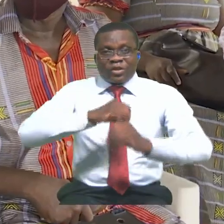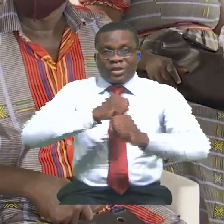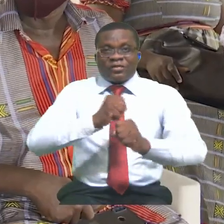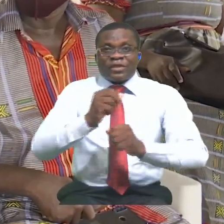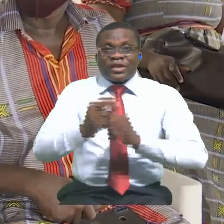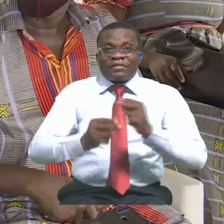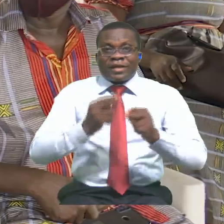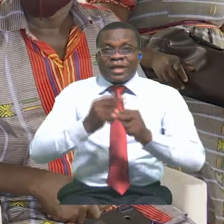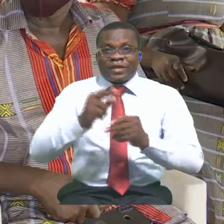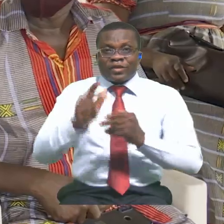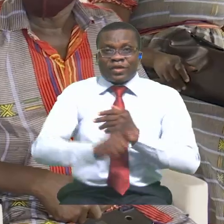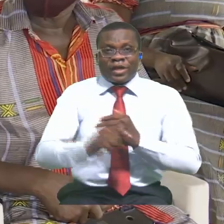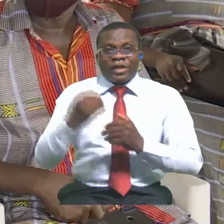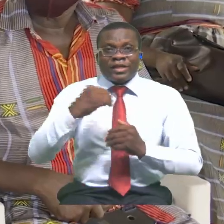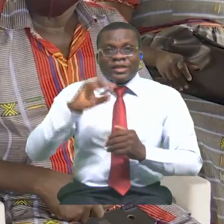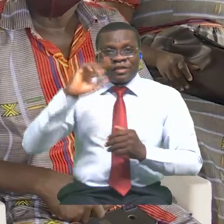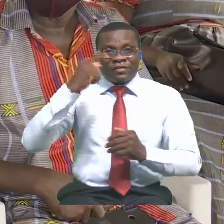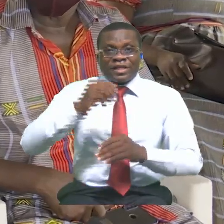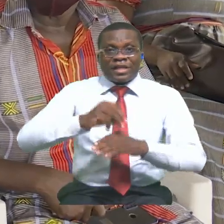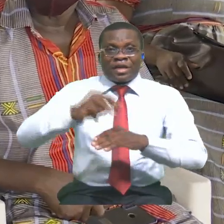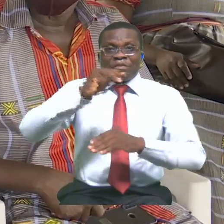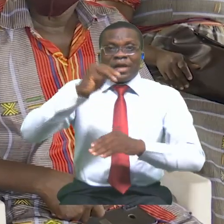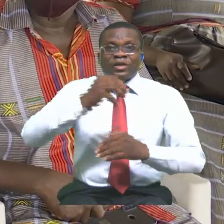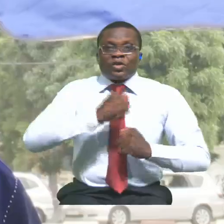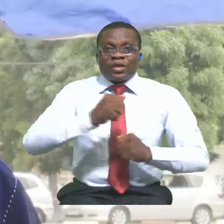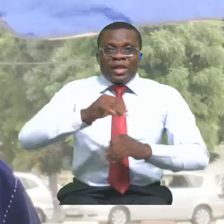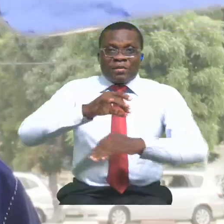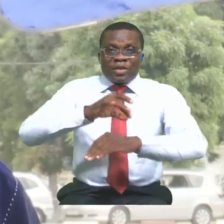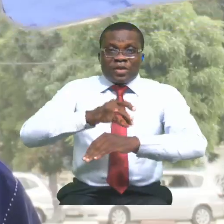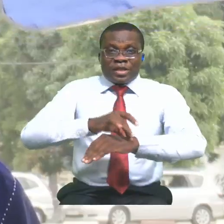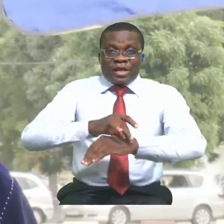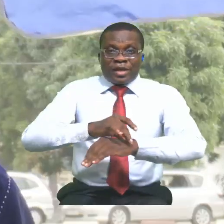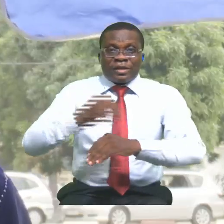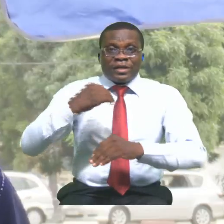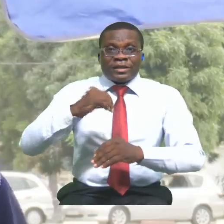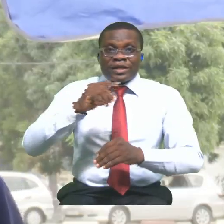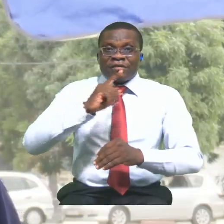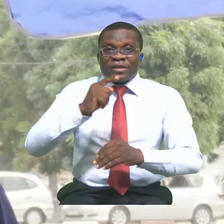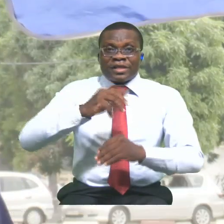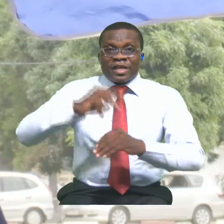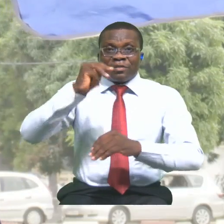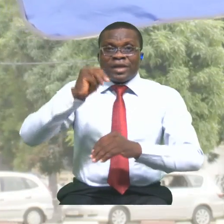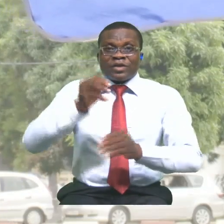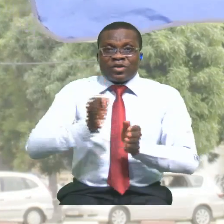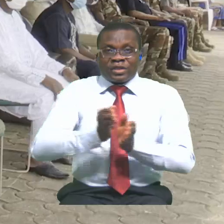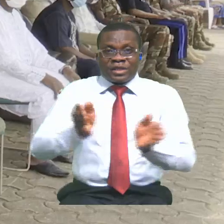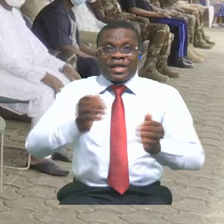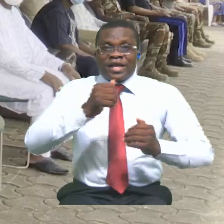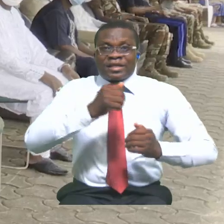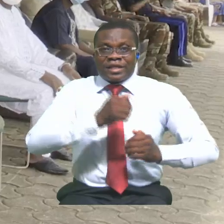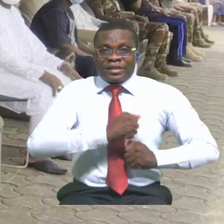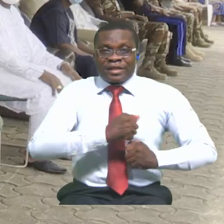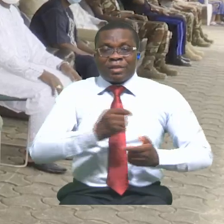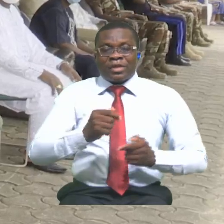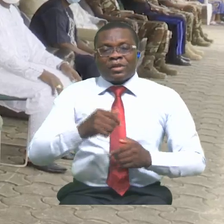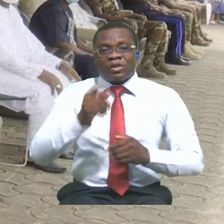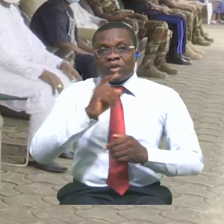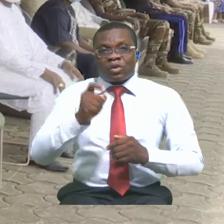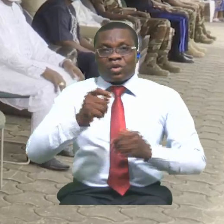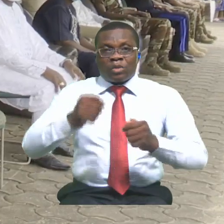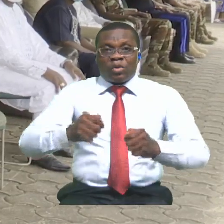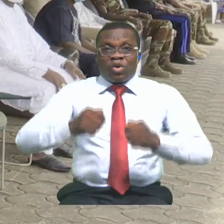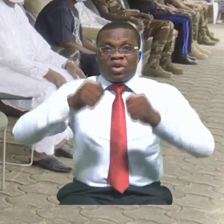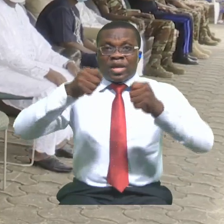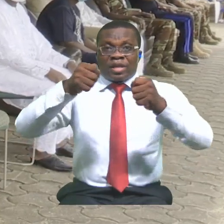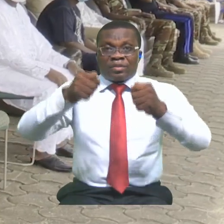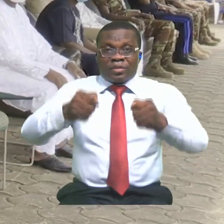nationale, chef d'état-major de l'armée de terre, chef d'état-major général des armées. Chevalier de l'Ordre national